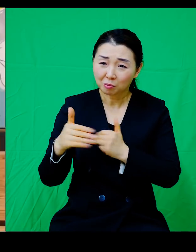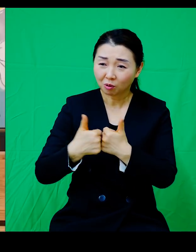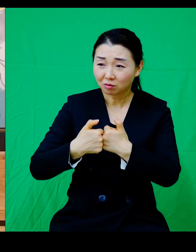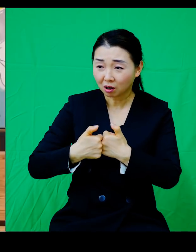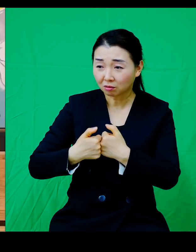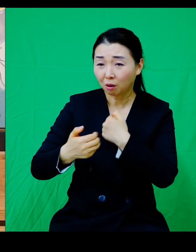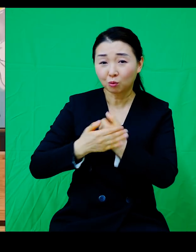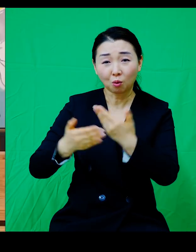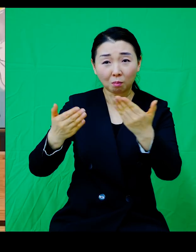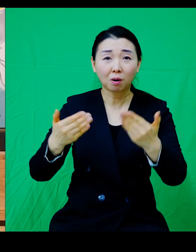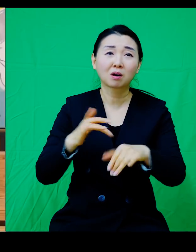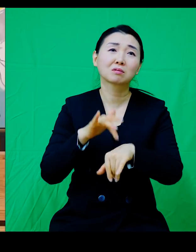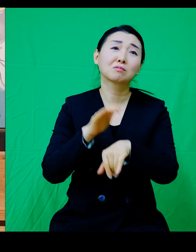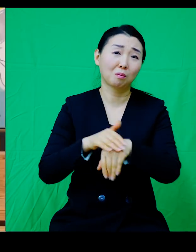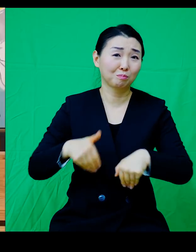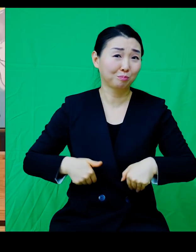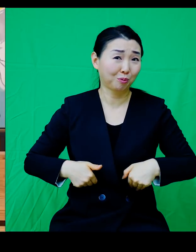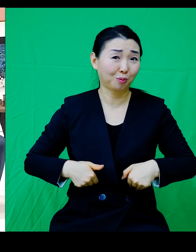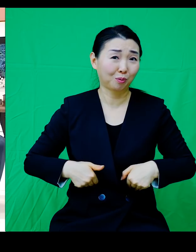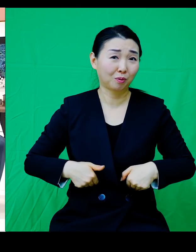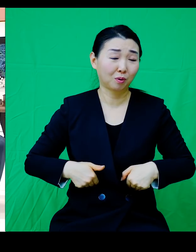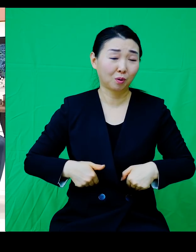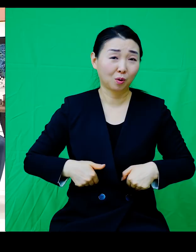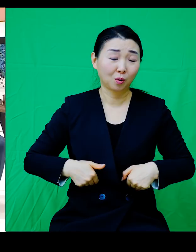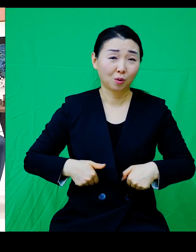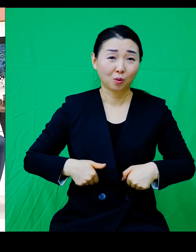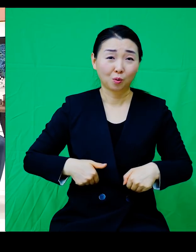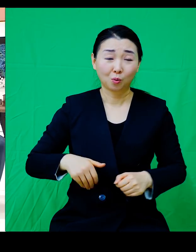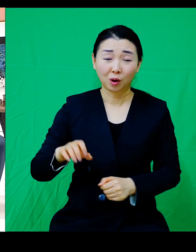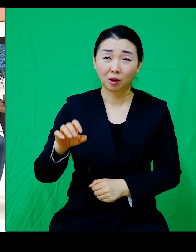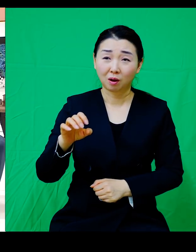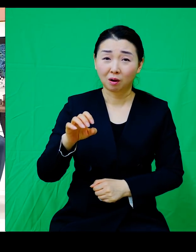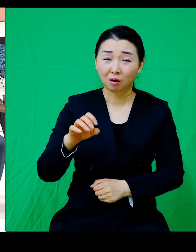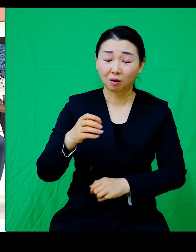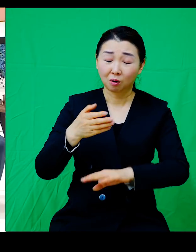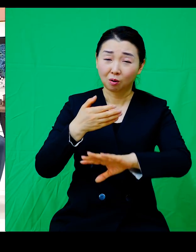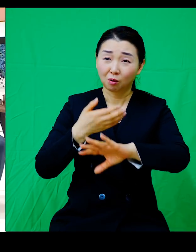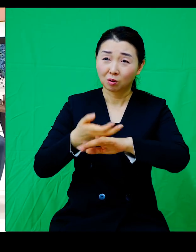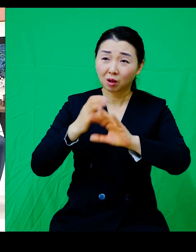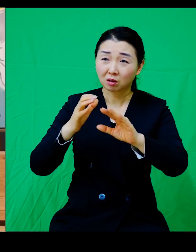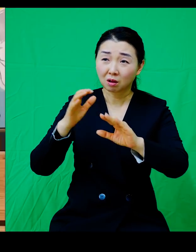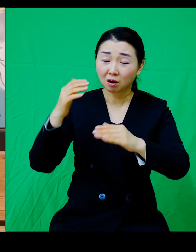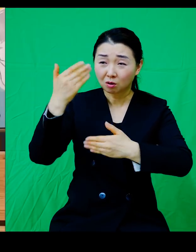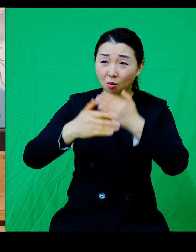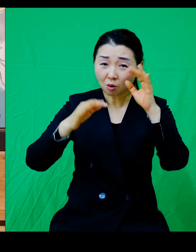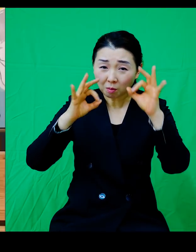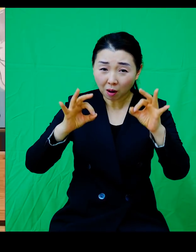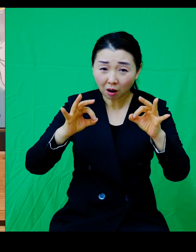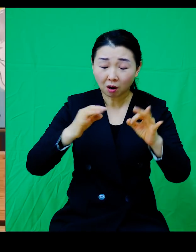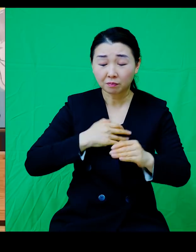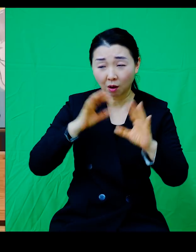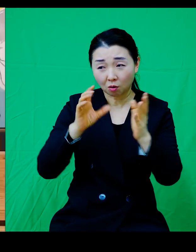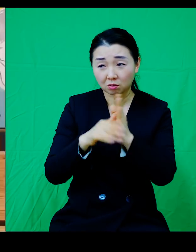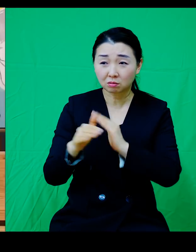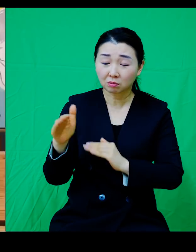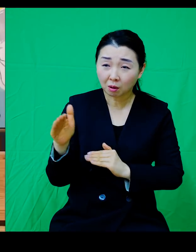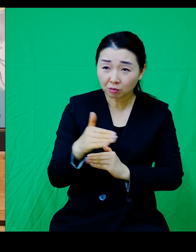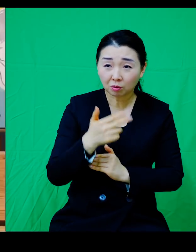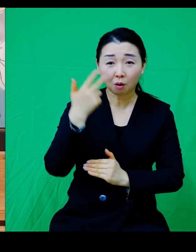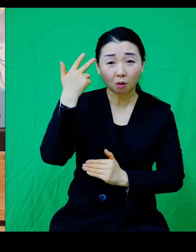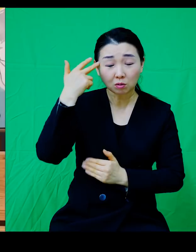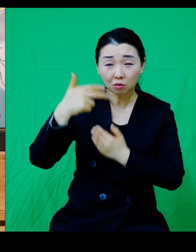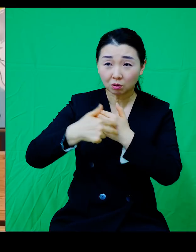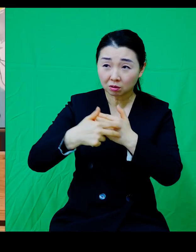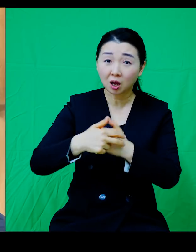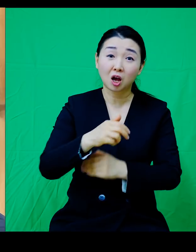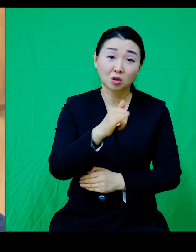받거나 누군가에게 카운슬링 받는 것을 사실은 습관화해야 돼요. 맞아요. 그 서양 영화를 보면 어릴 때부터 뭐 각자 자신이 어렸을 때부터